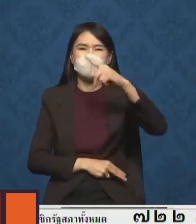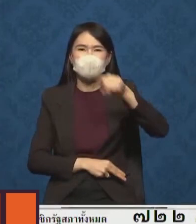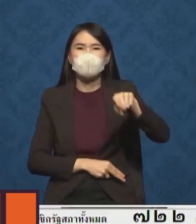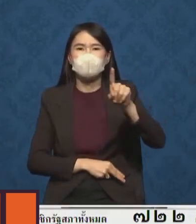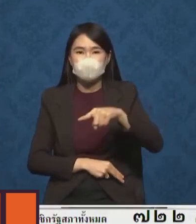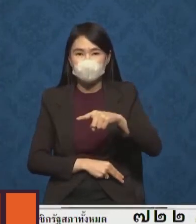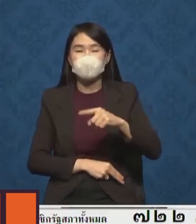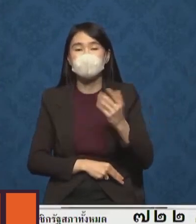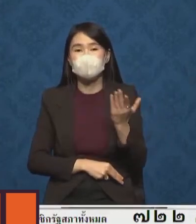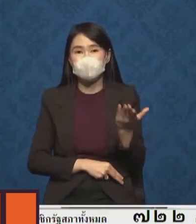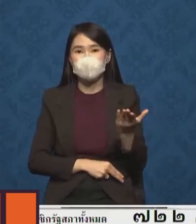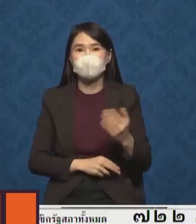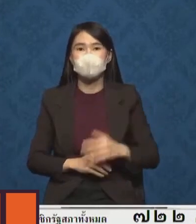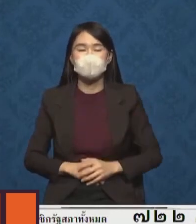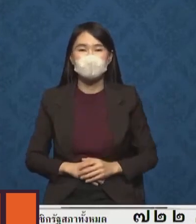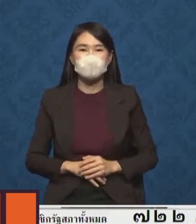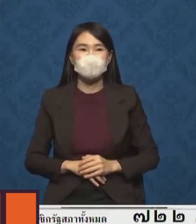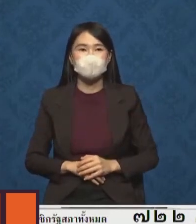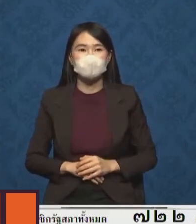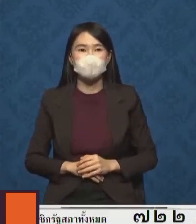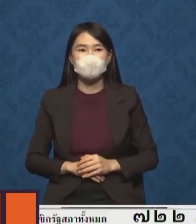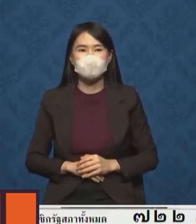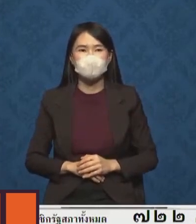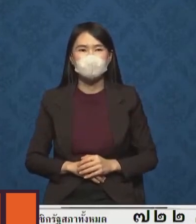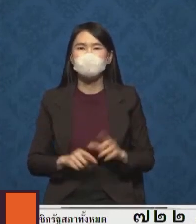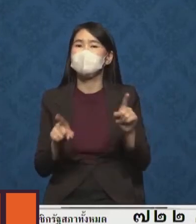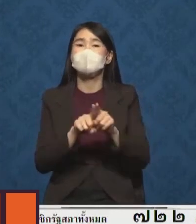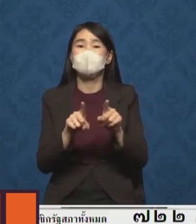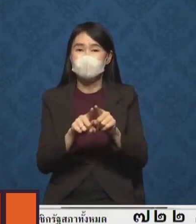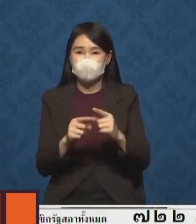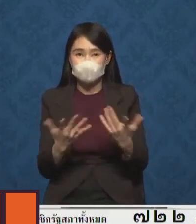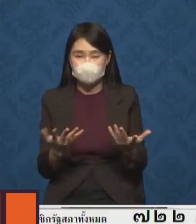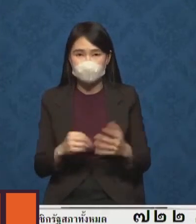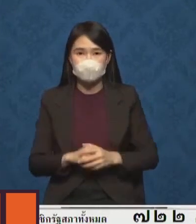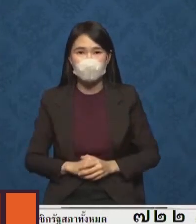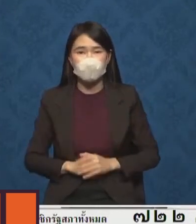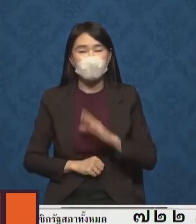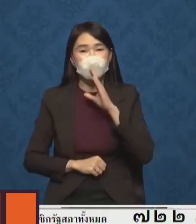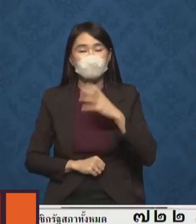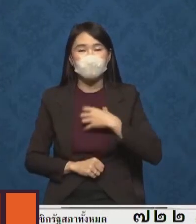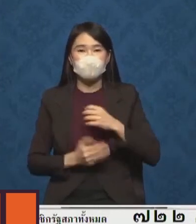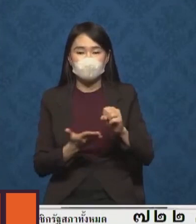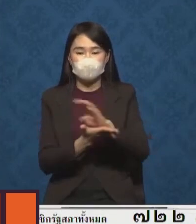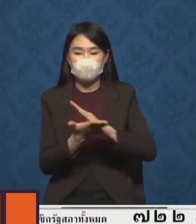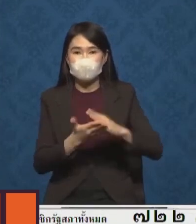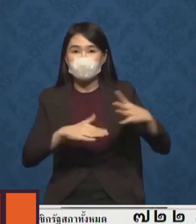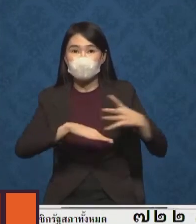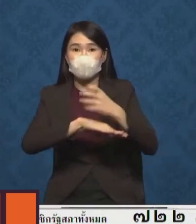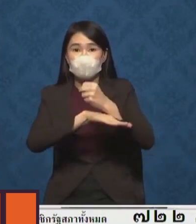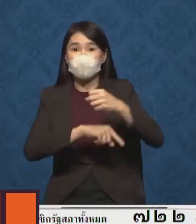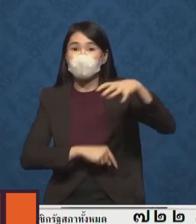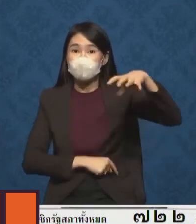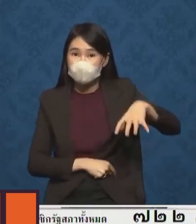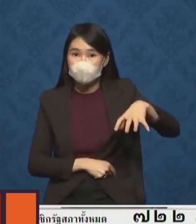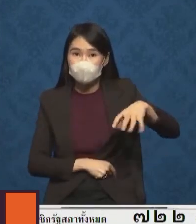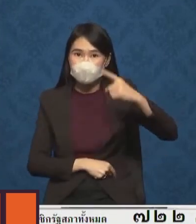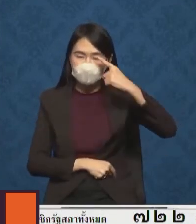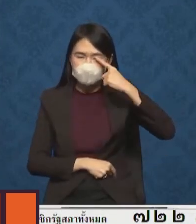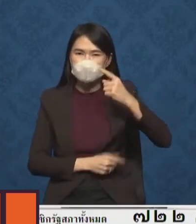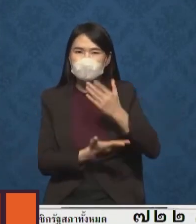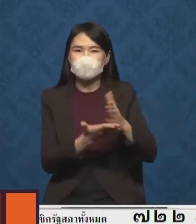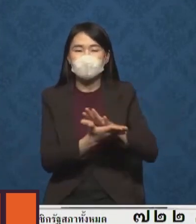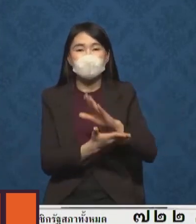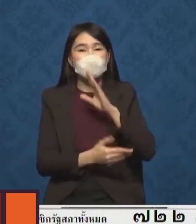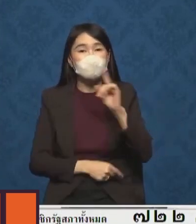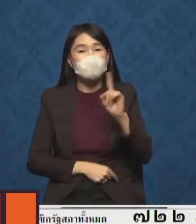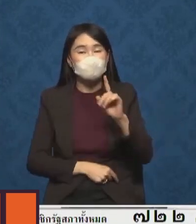Developmentก็นี่ย์ครับ การพัฒนาสถาบันทางการเมืองนั้น หากมป